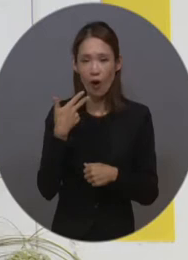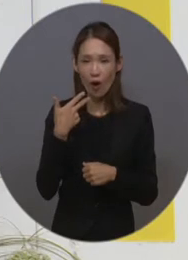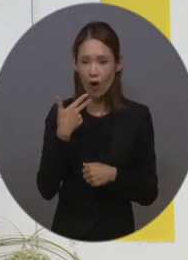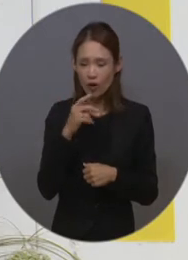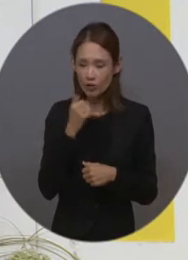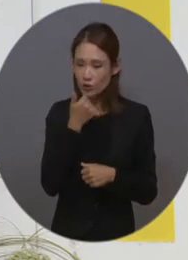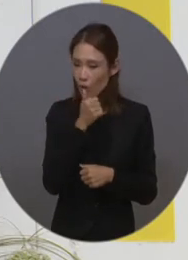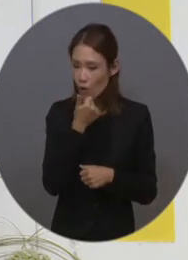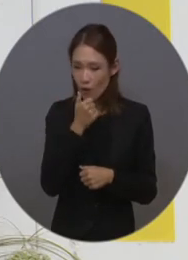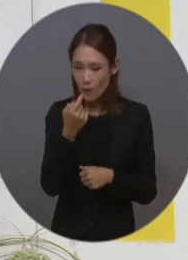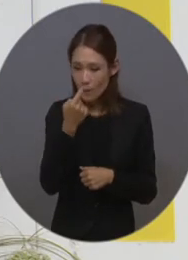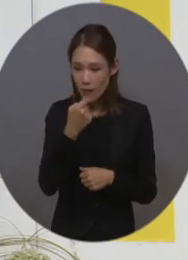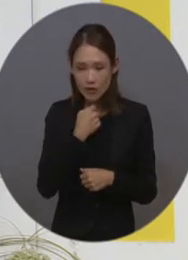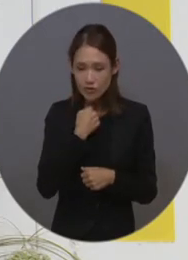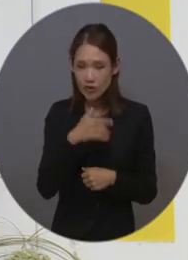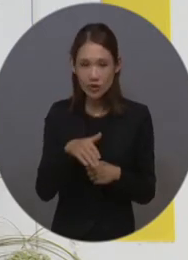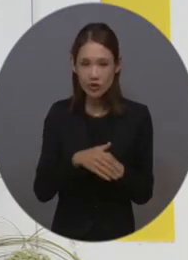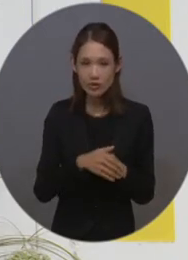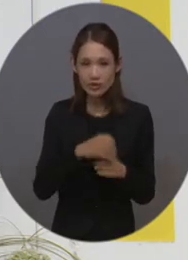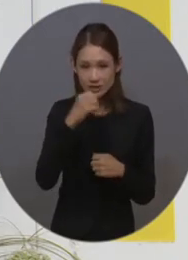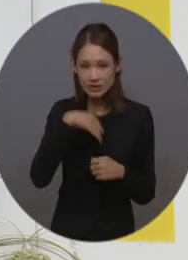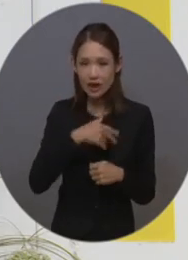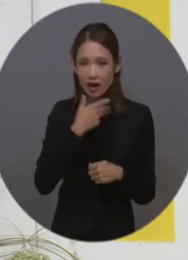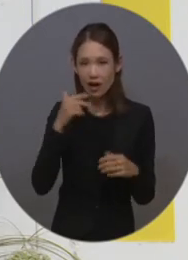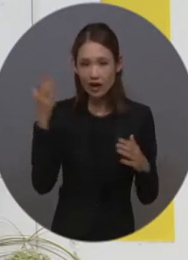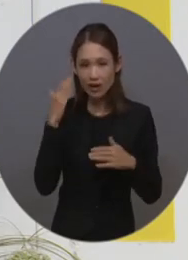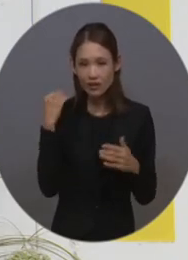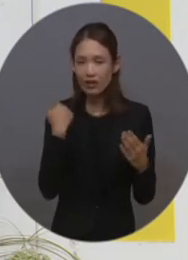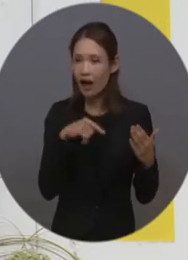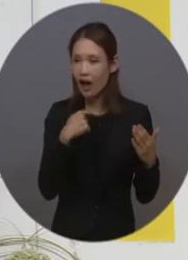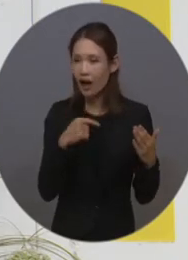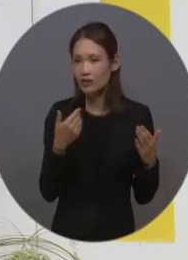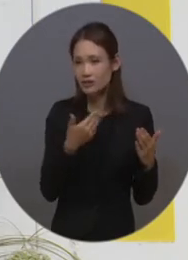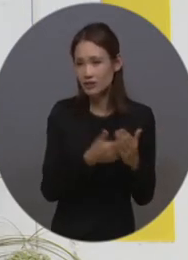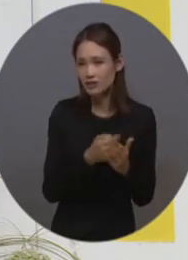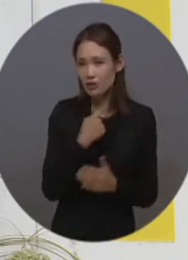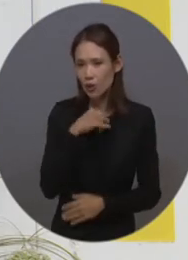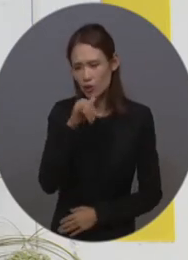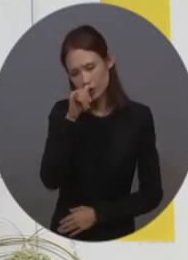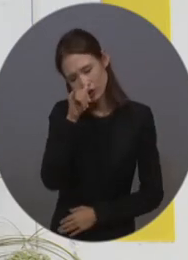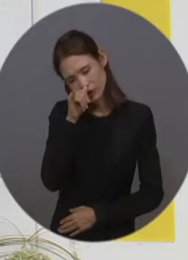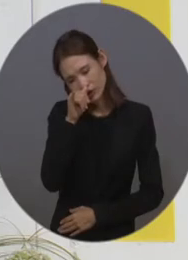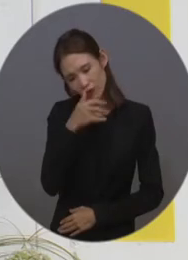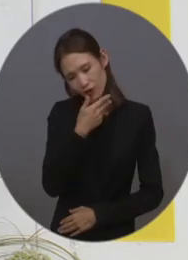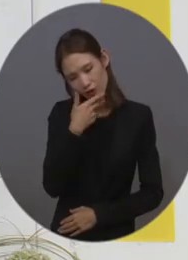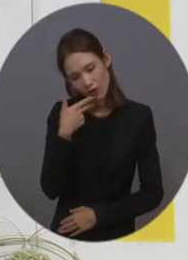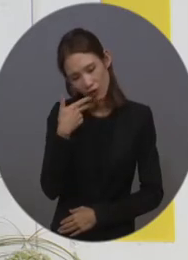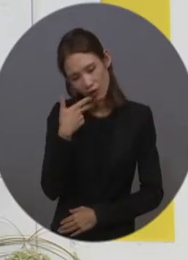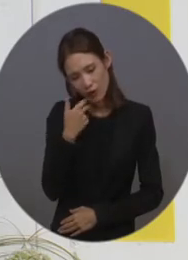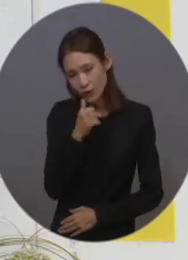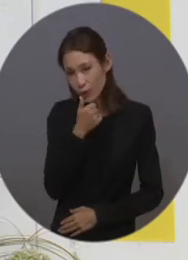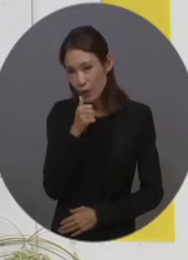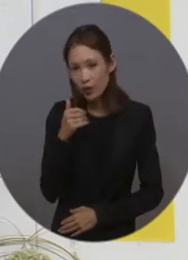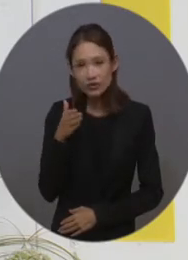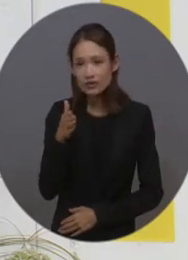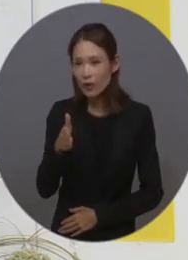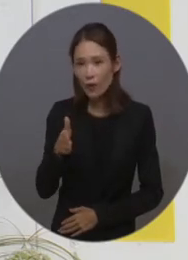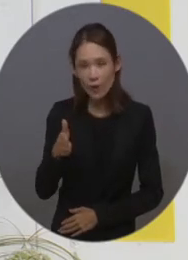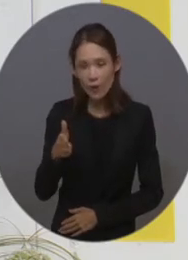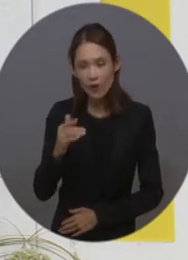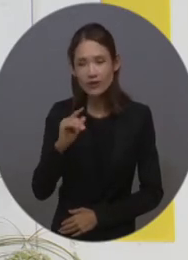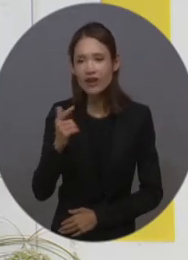없습니다. 영국에서 학생들한테 영어로 가르치긴 했어도 네. 영어 통역하는 걸 제가 전공으로 한 사람이